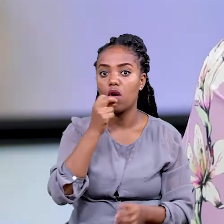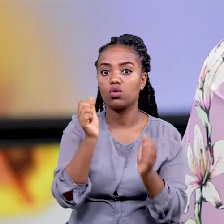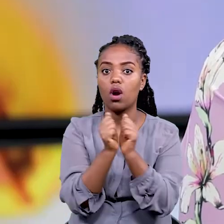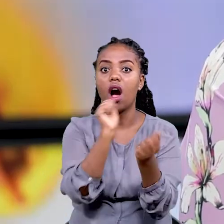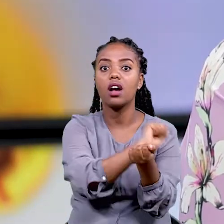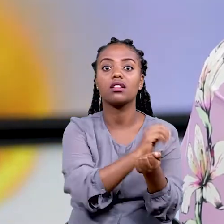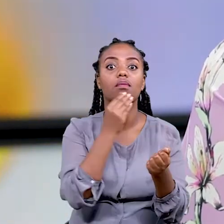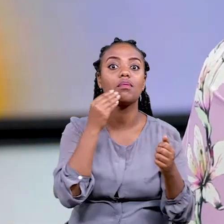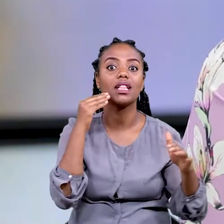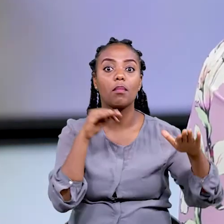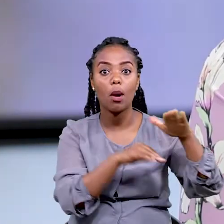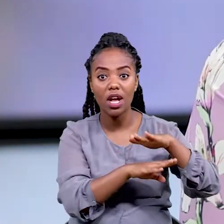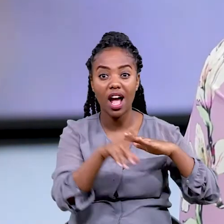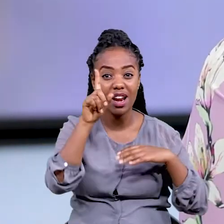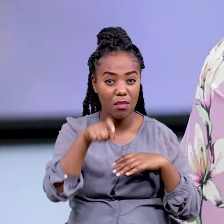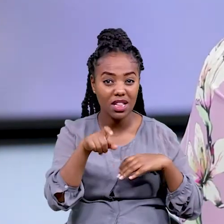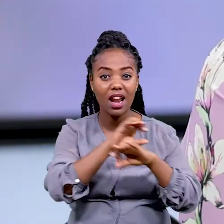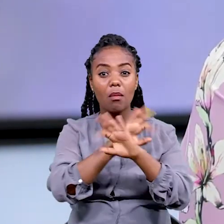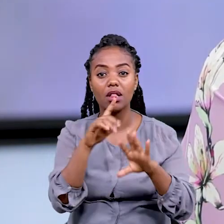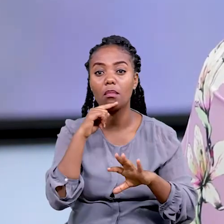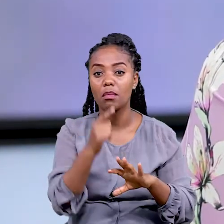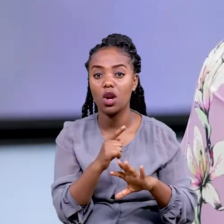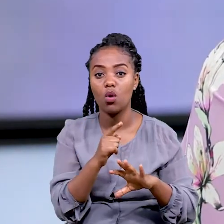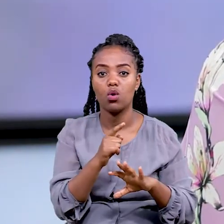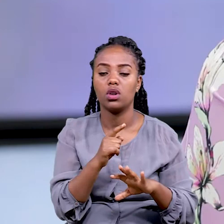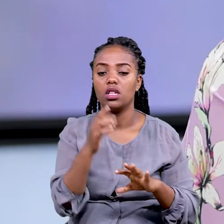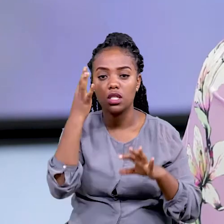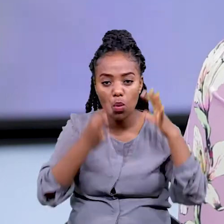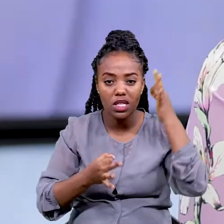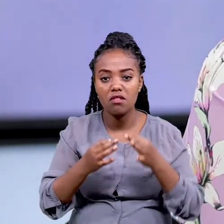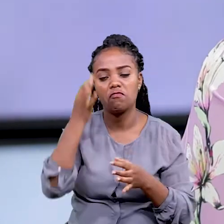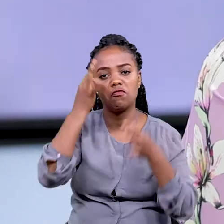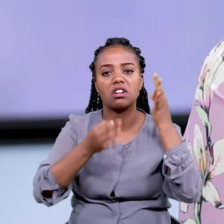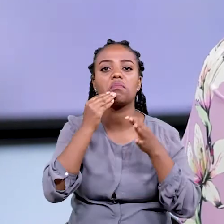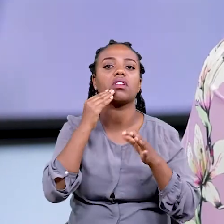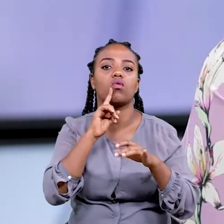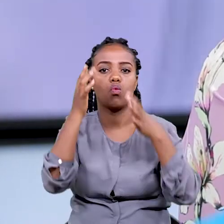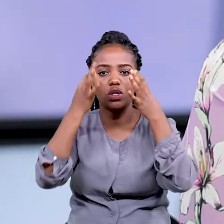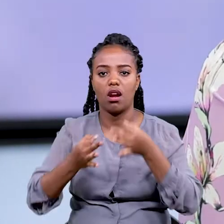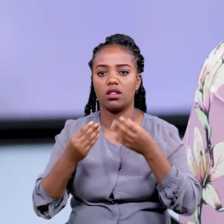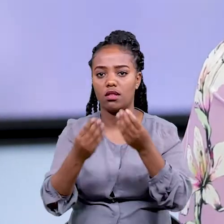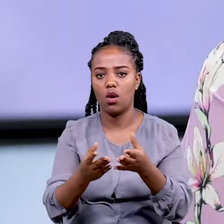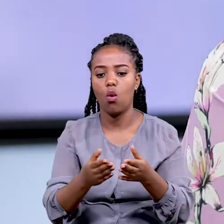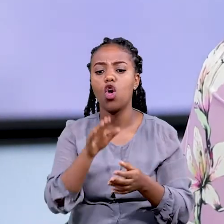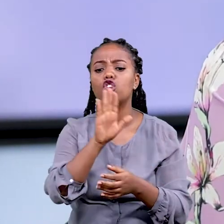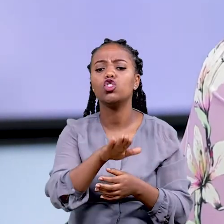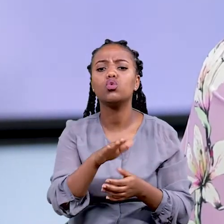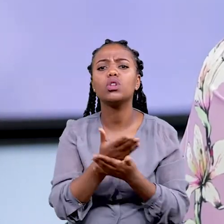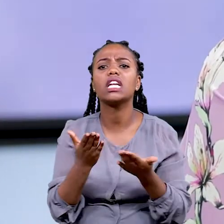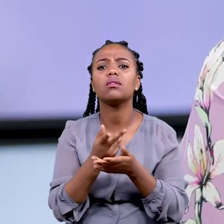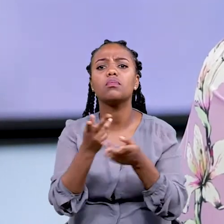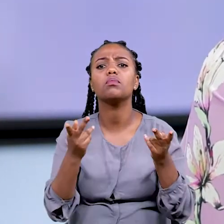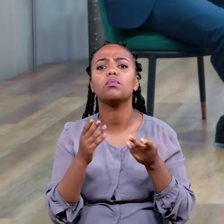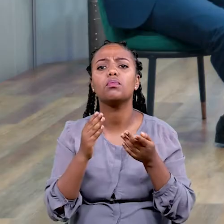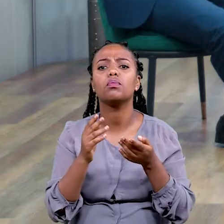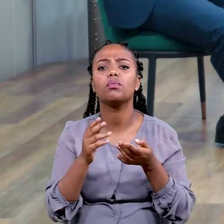ጋር ማረሚያ ቤት መግባት አለበት የለበትም የሚለው ሲወሰን የፍርድ ቤት ነው የሚወስነው። በብዛት ልጁ የት ቢሆን ይሻለው the